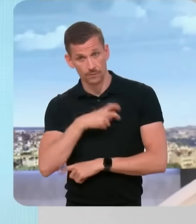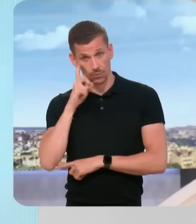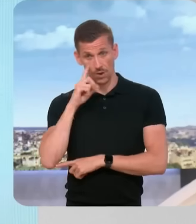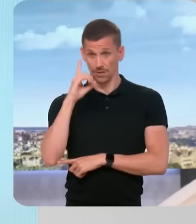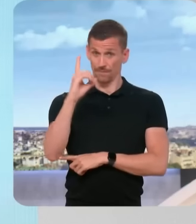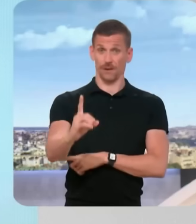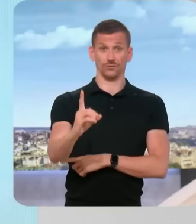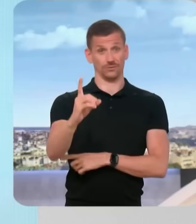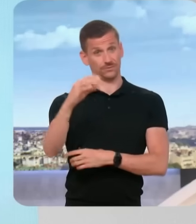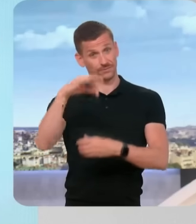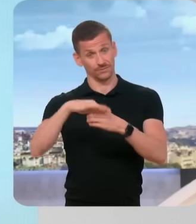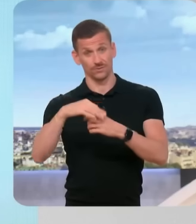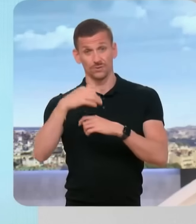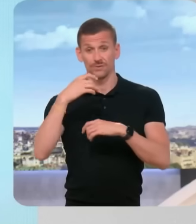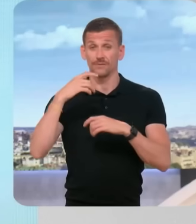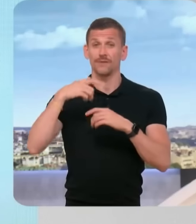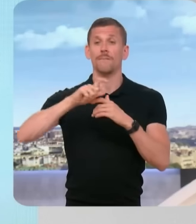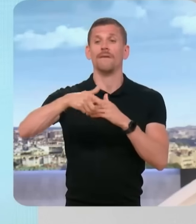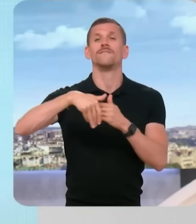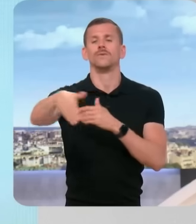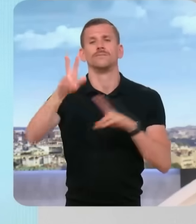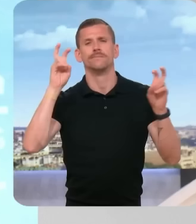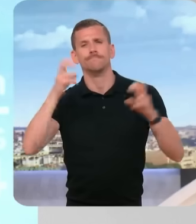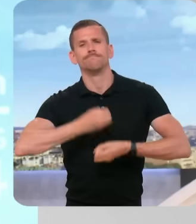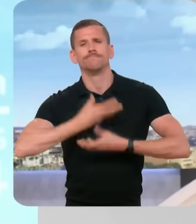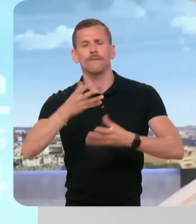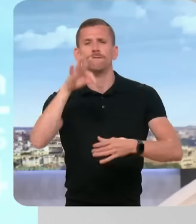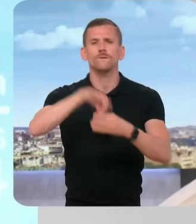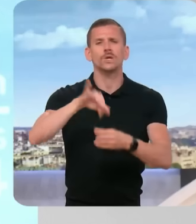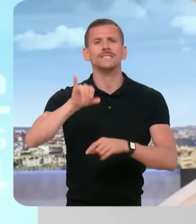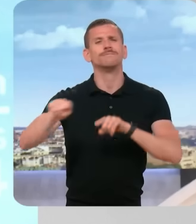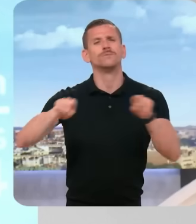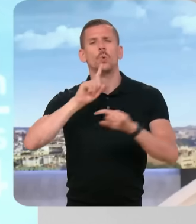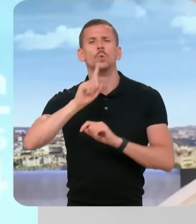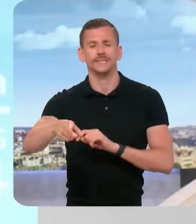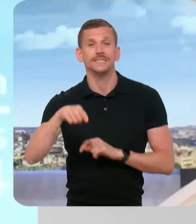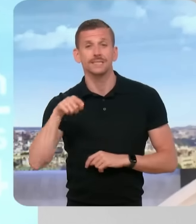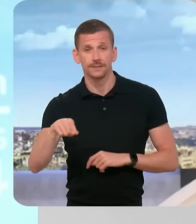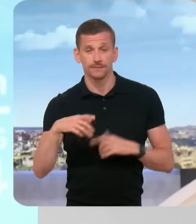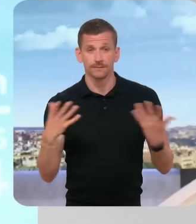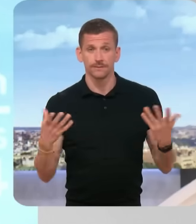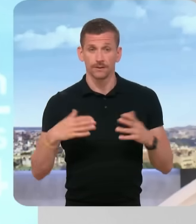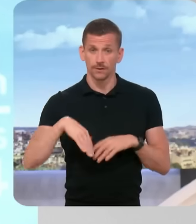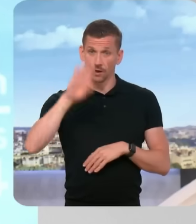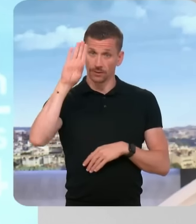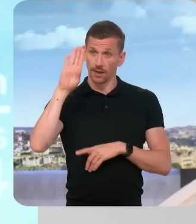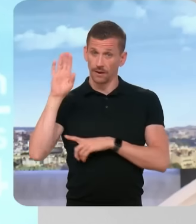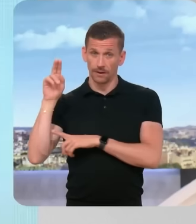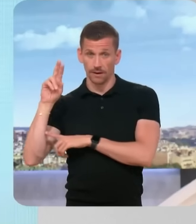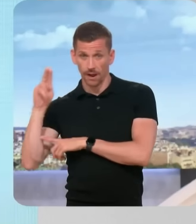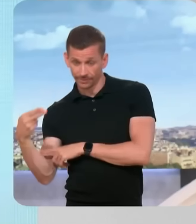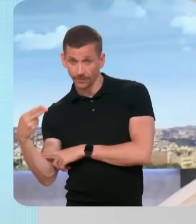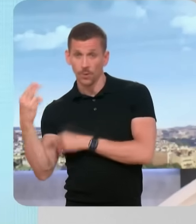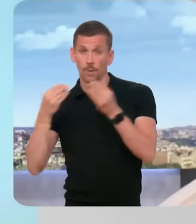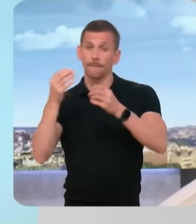et des consignes de vote, qu'entre un candidat de la majorité sortante et un candidat du Rassemblement national, vous